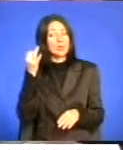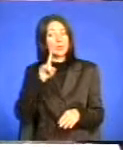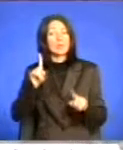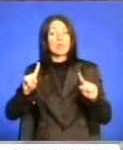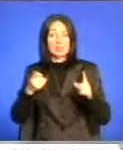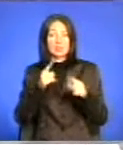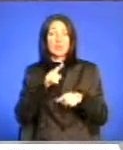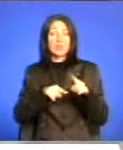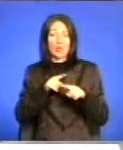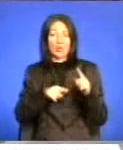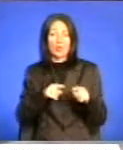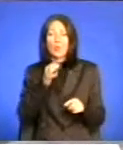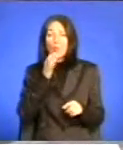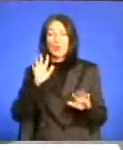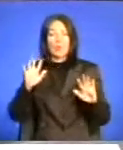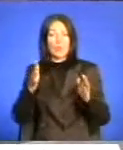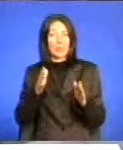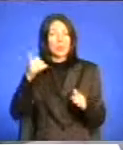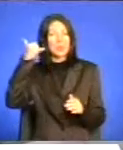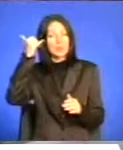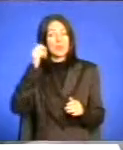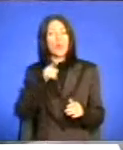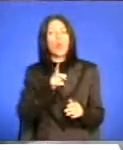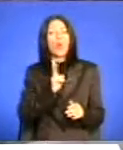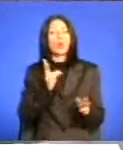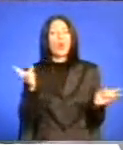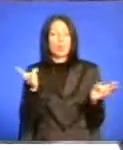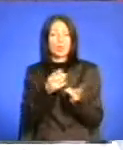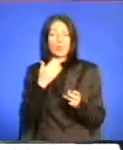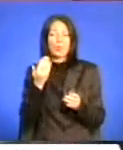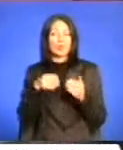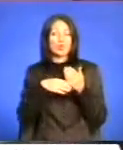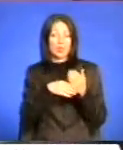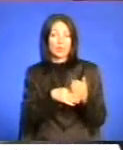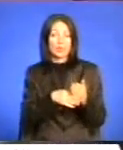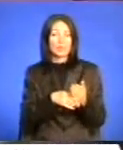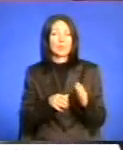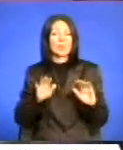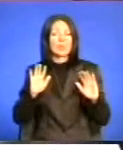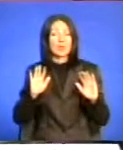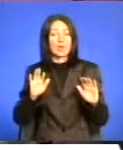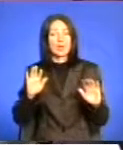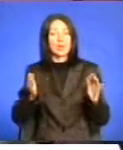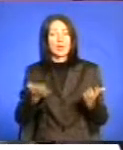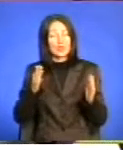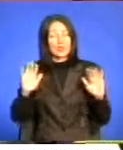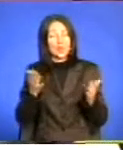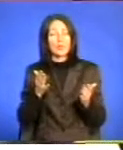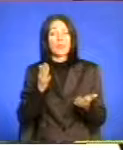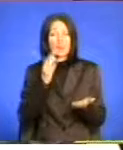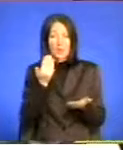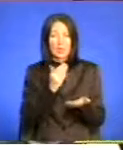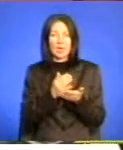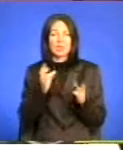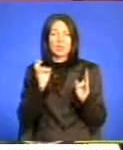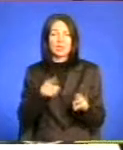затримували родича. У будь-якому випадку передзвоніть тому, хто потребує вашої допомоги. Якщо ж ви раптом стали жертвою такого виду шахрайства, то